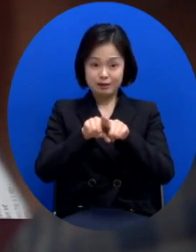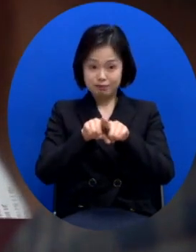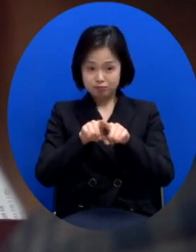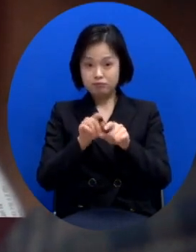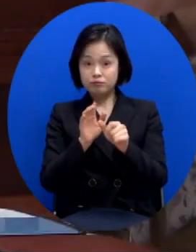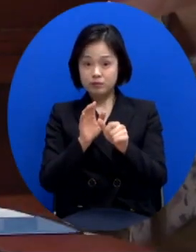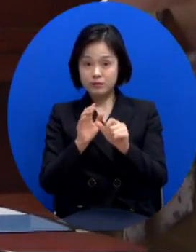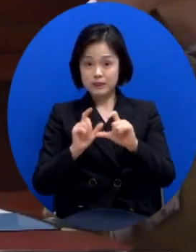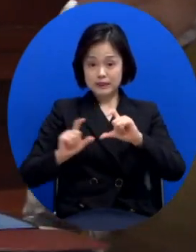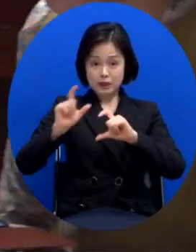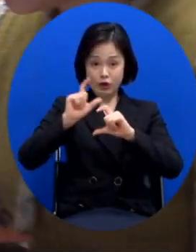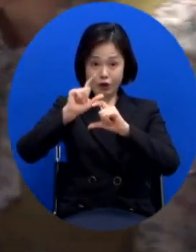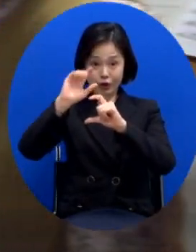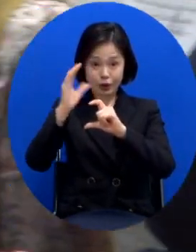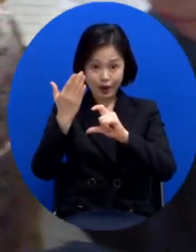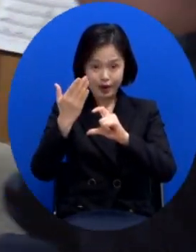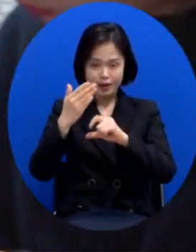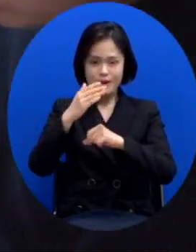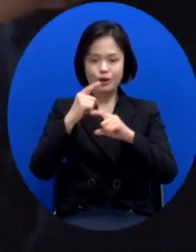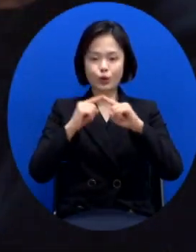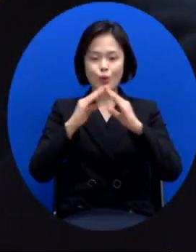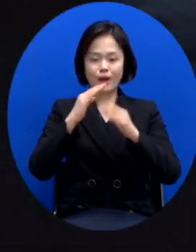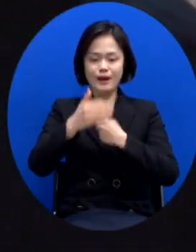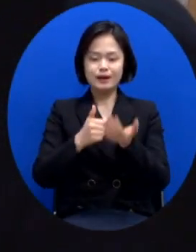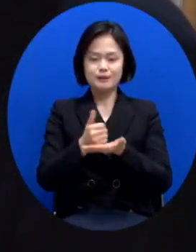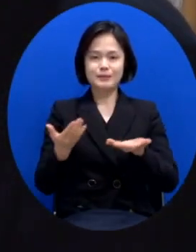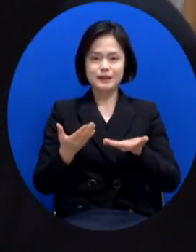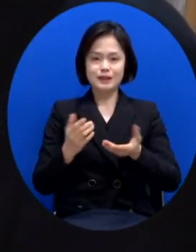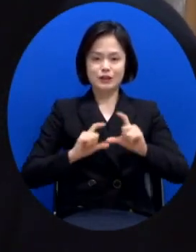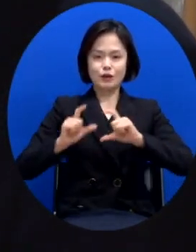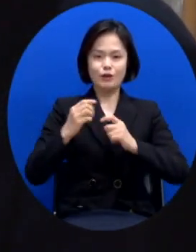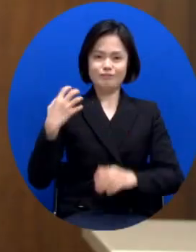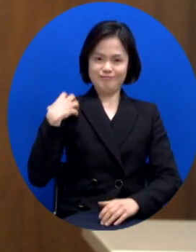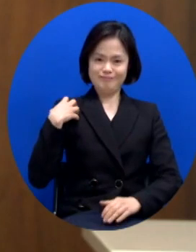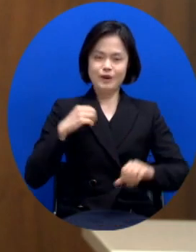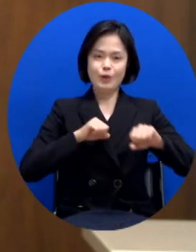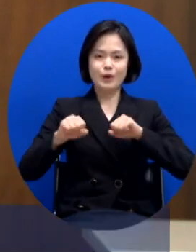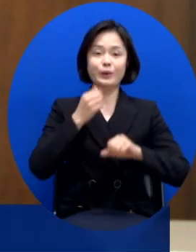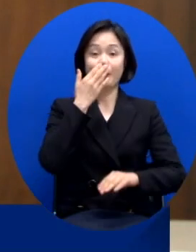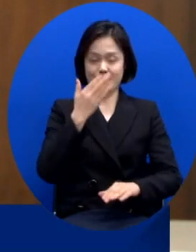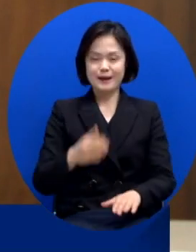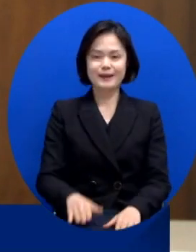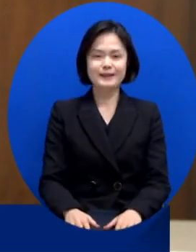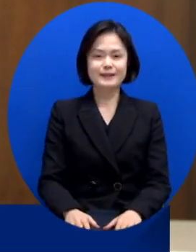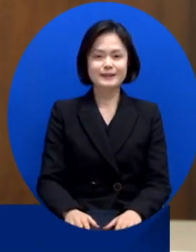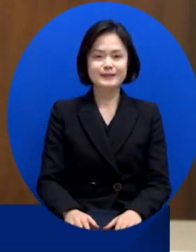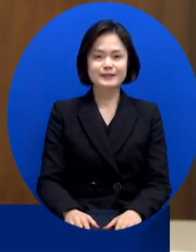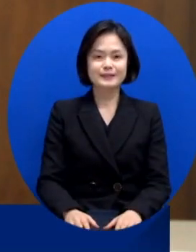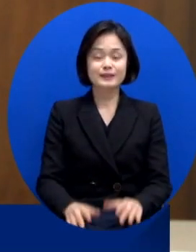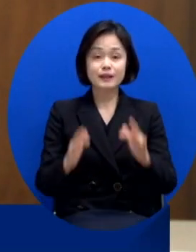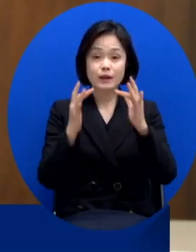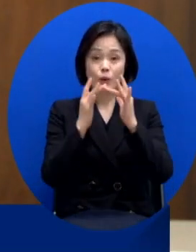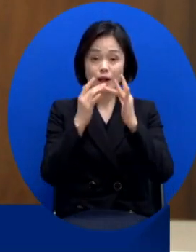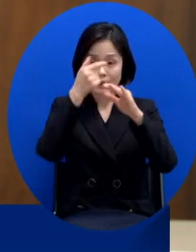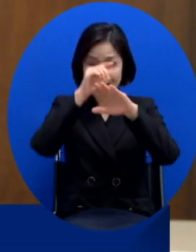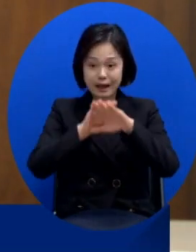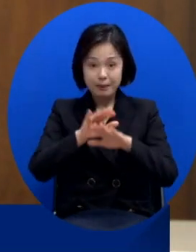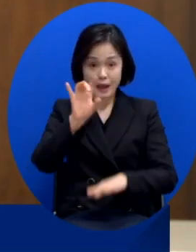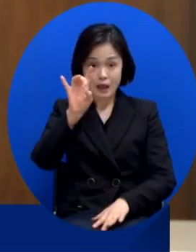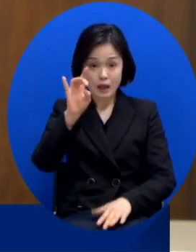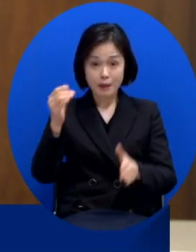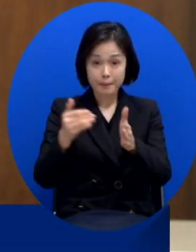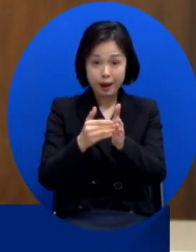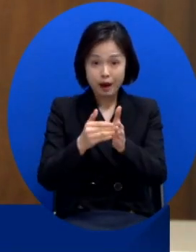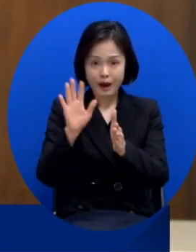교회가 더 많은 사역들을 감당해 나갈 수 있다고 강조합니다 온라인 이까 온라인으로만 끝난다고 생각하는 데 온라인은